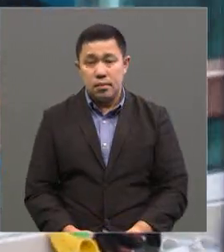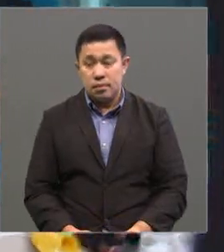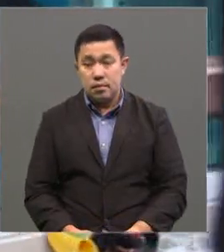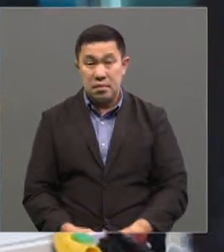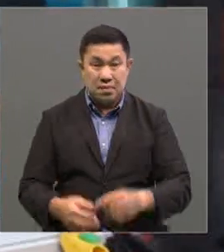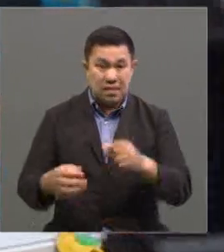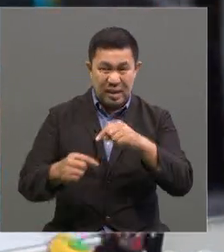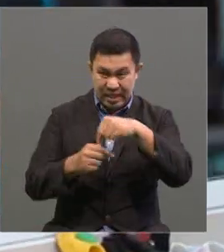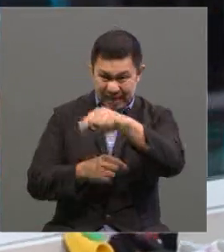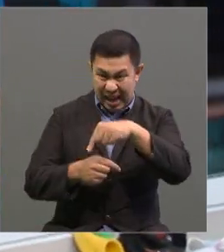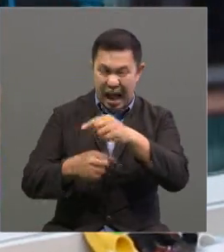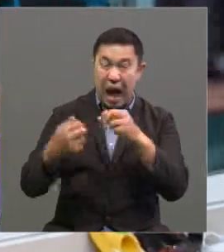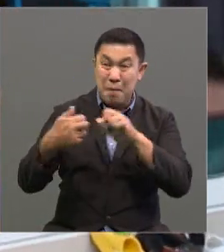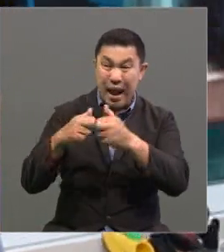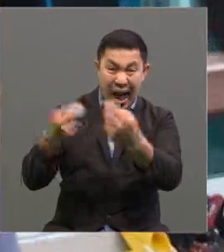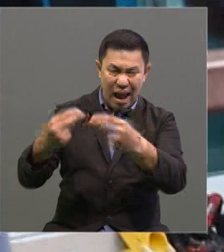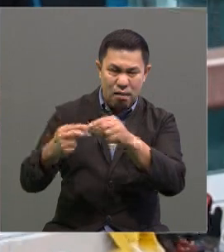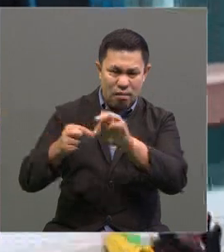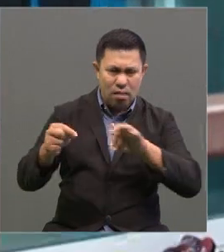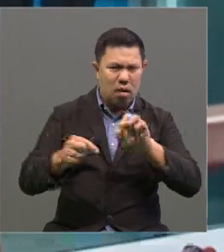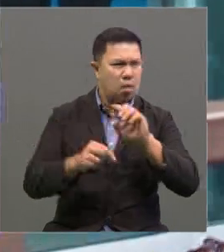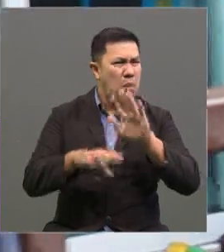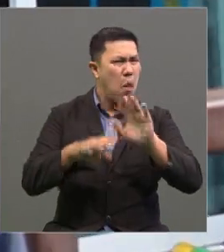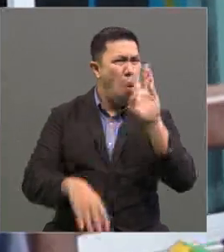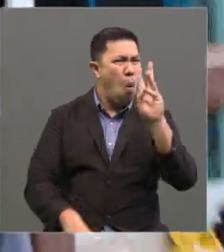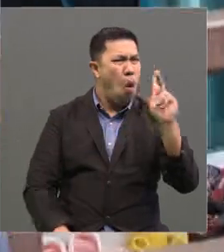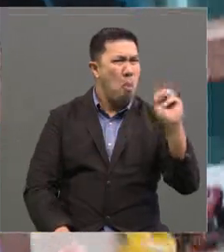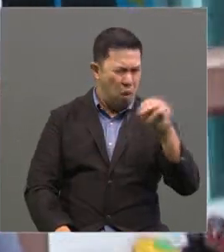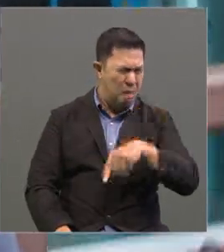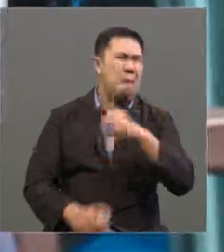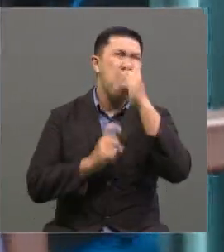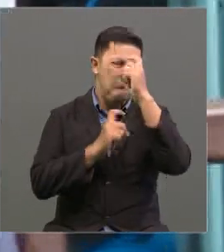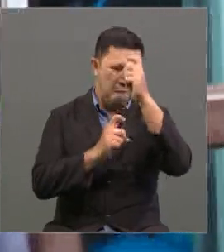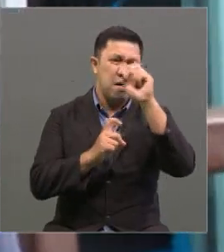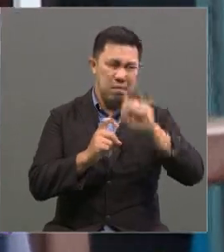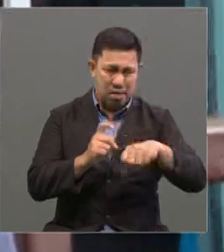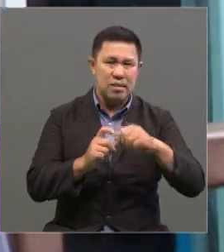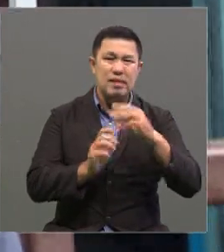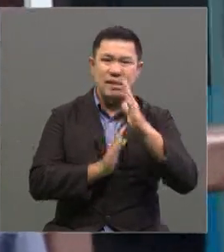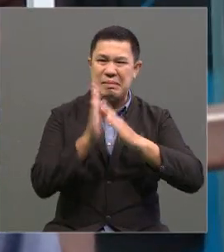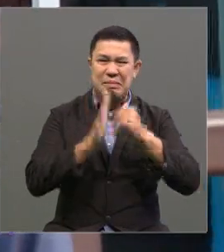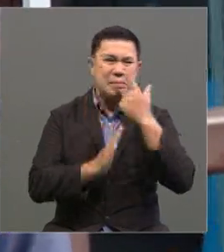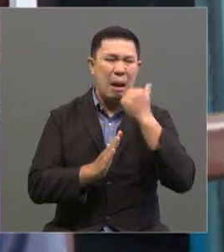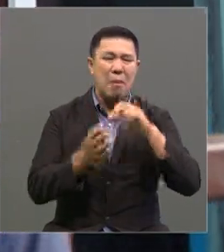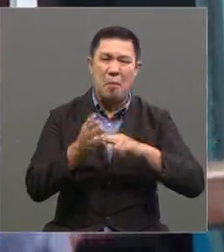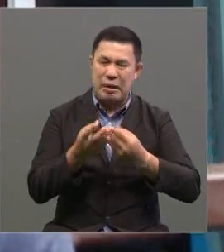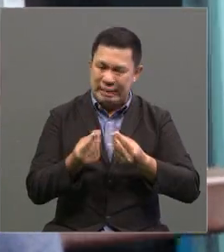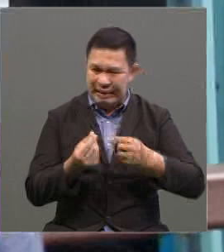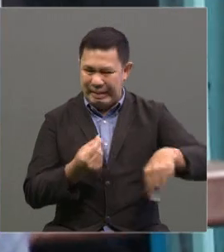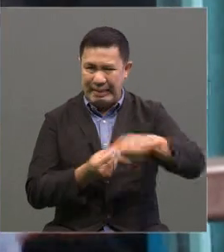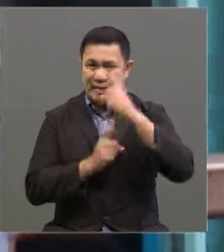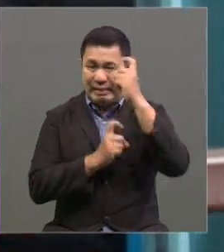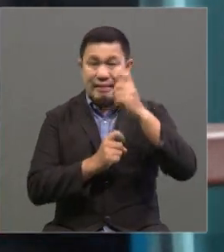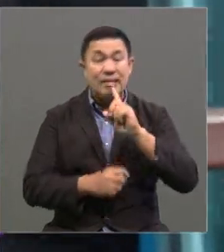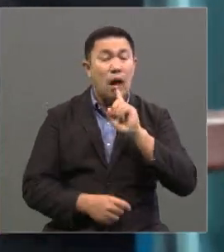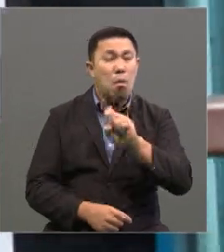ถนนกาซาประมาณ6กิโลประมาณนั้นครับ 6กิโลก็อยู่ในเขตอันตราย ใช่ครับอยู่ในพื้นที่สีแดงเลยครับ ในตอนแรก